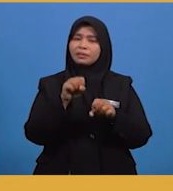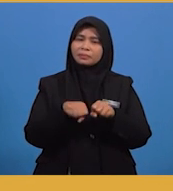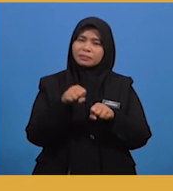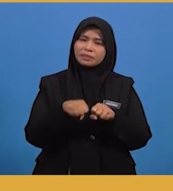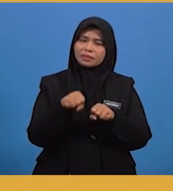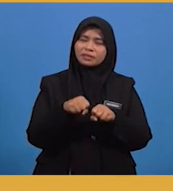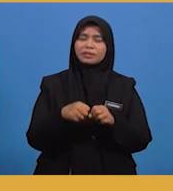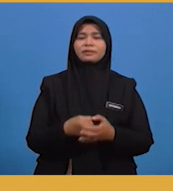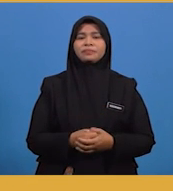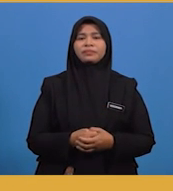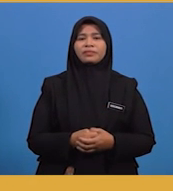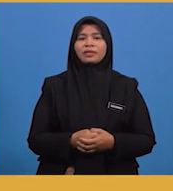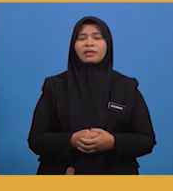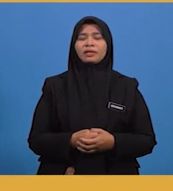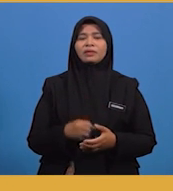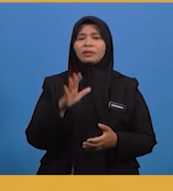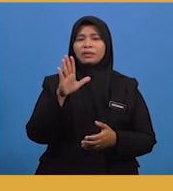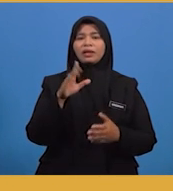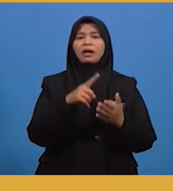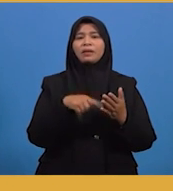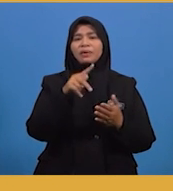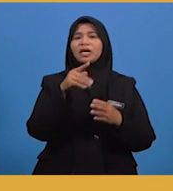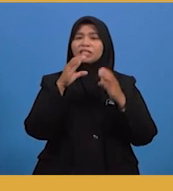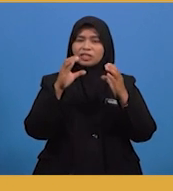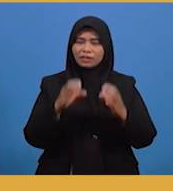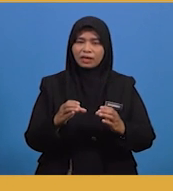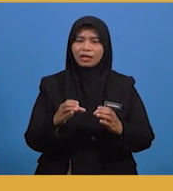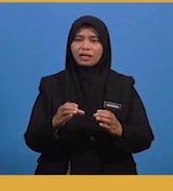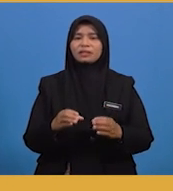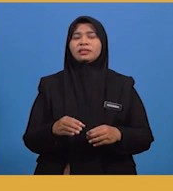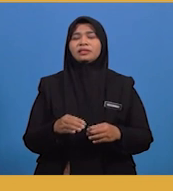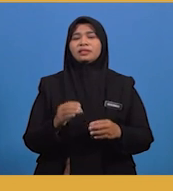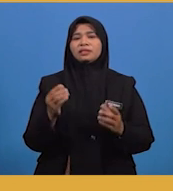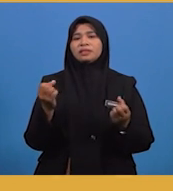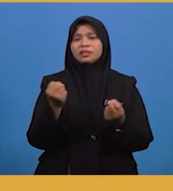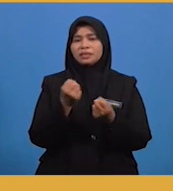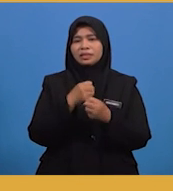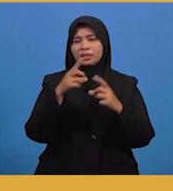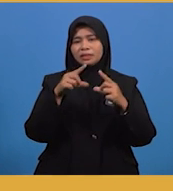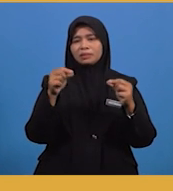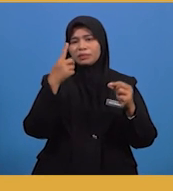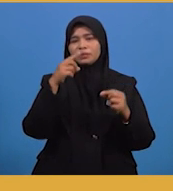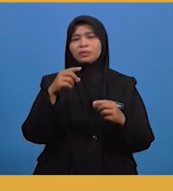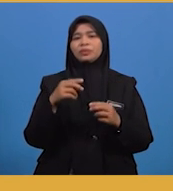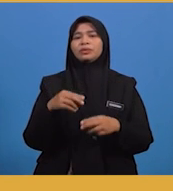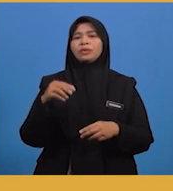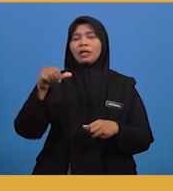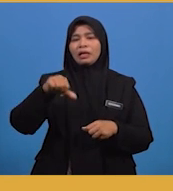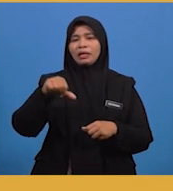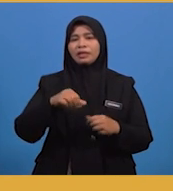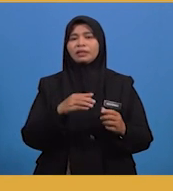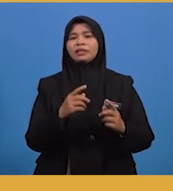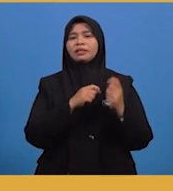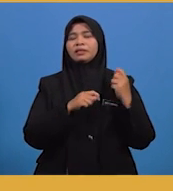Seterusnya, apakah strategi serangan Jepun dalam usaha mengalahkan British di tanah Melayu dan